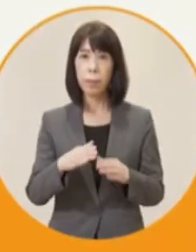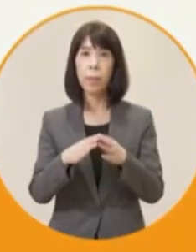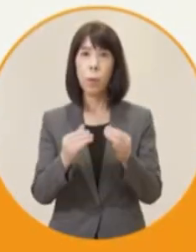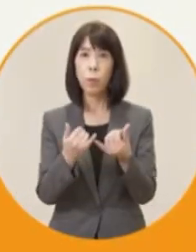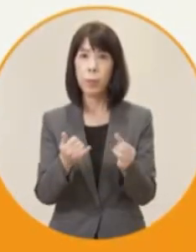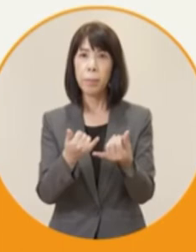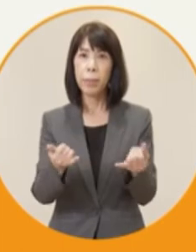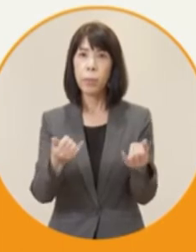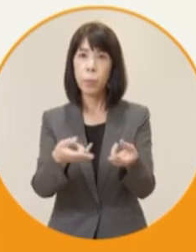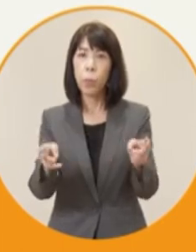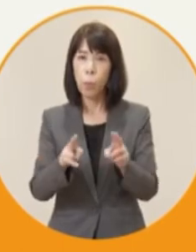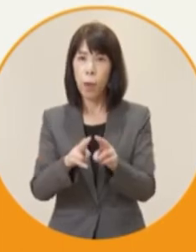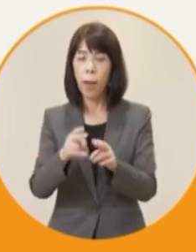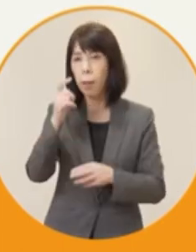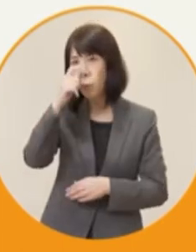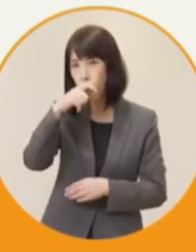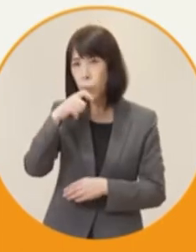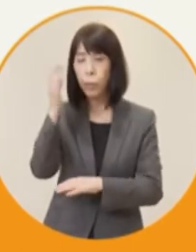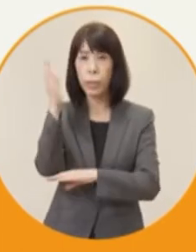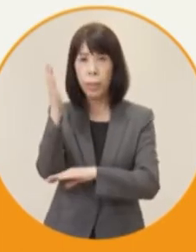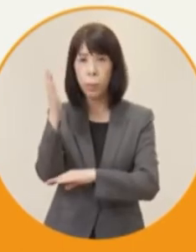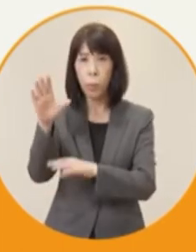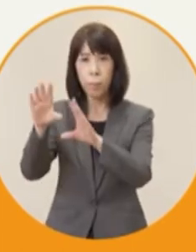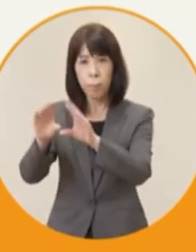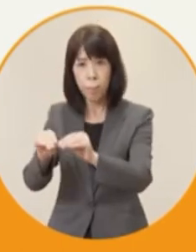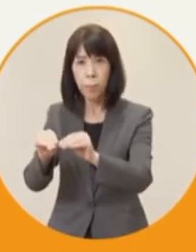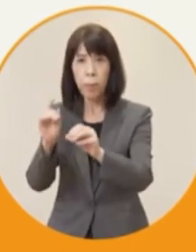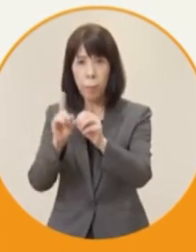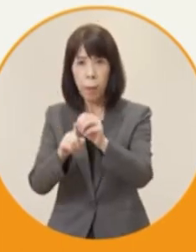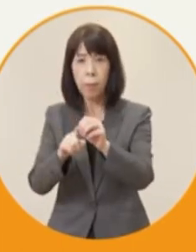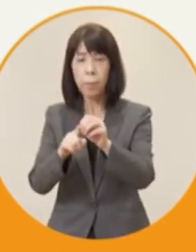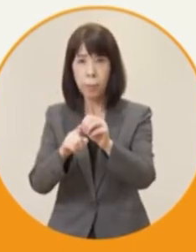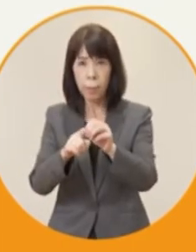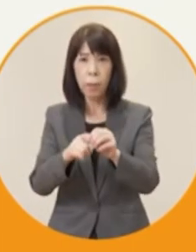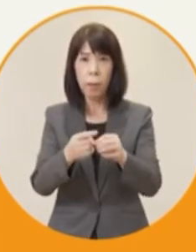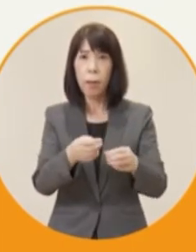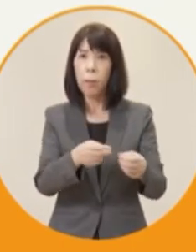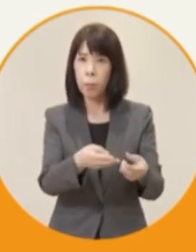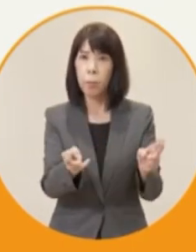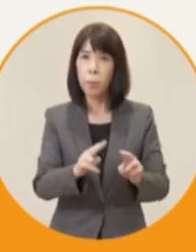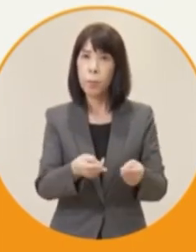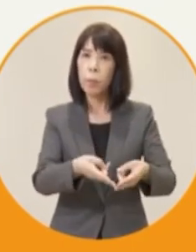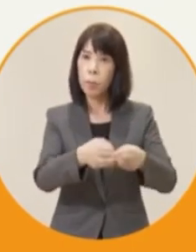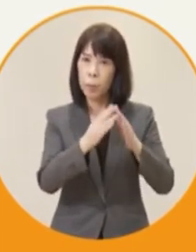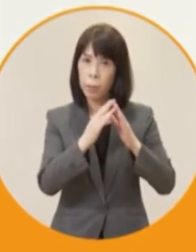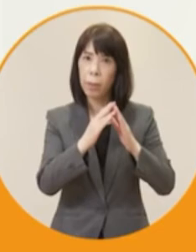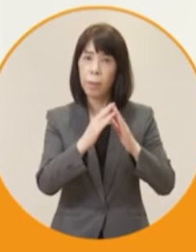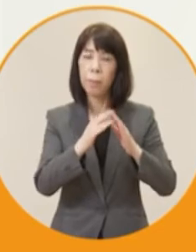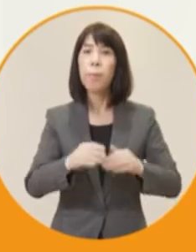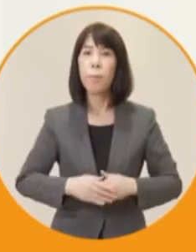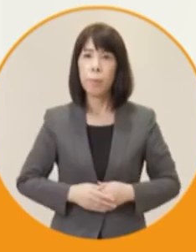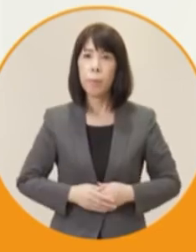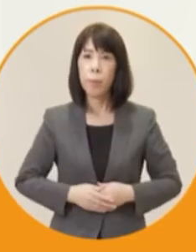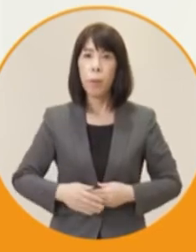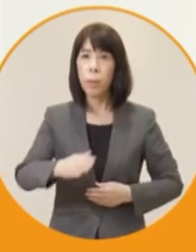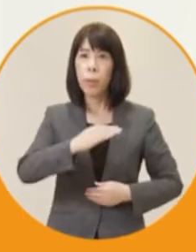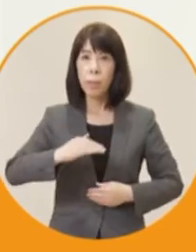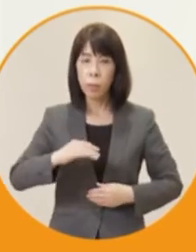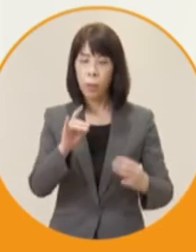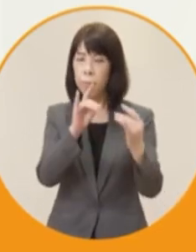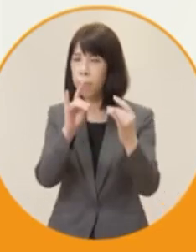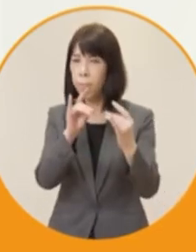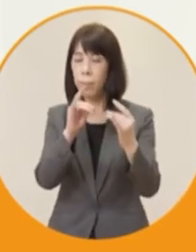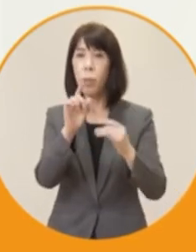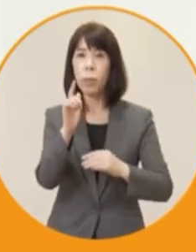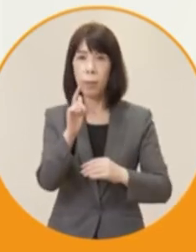私たち国民民主党は古く錆びついた政治を改めるために結党した改革中道政党です。私たちは対